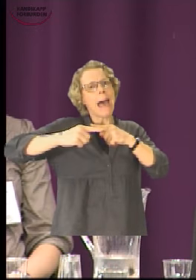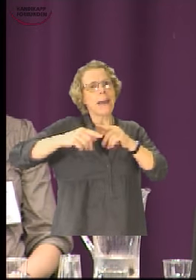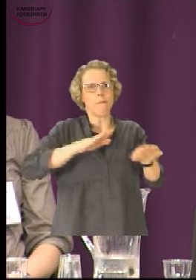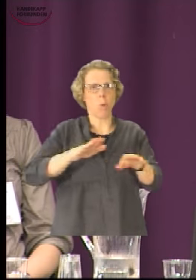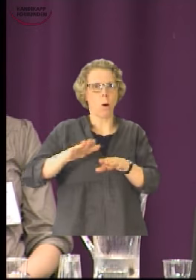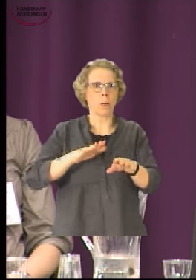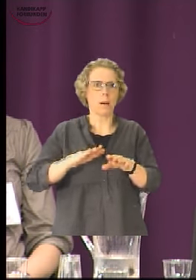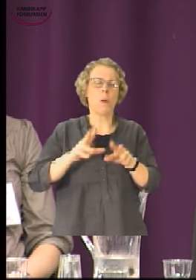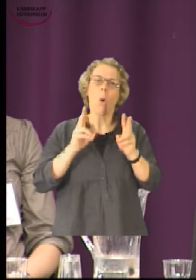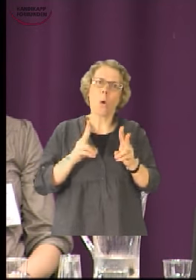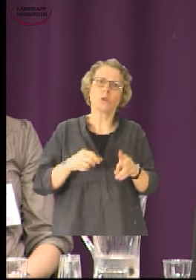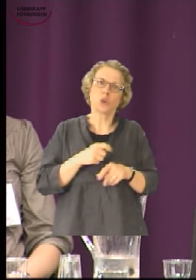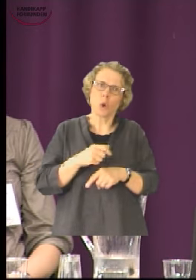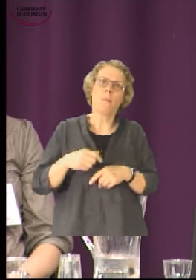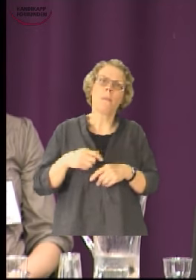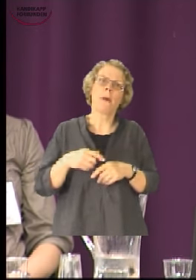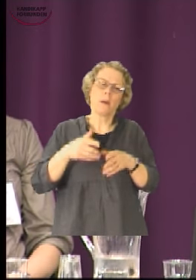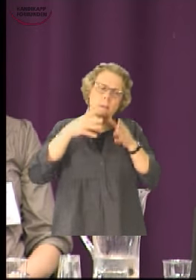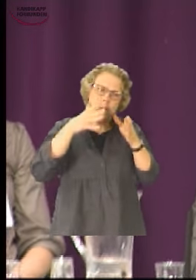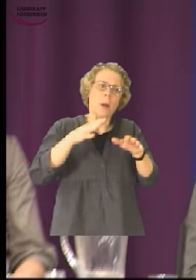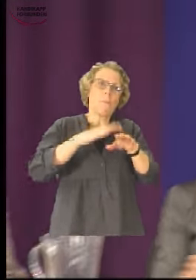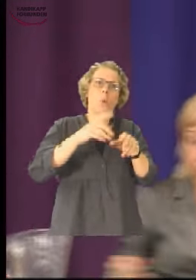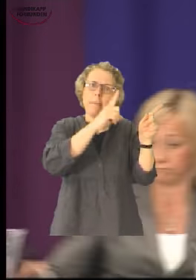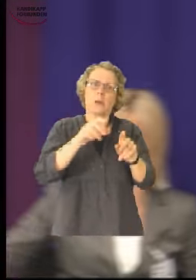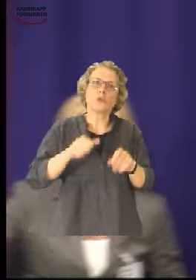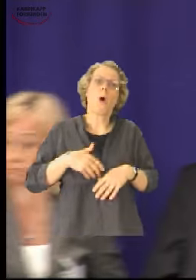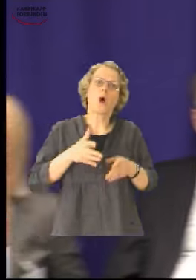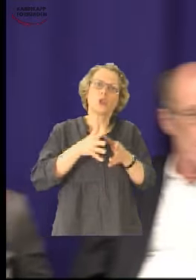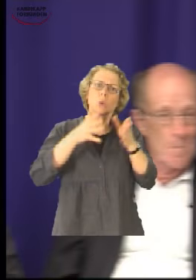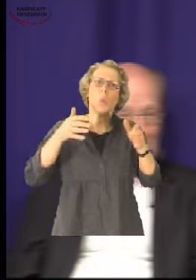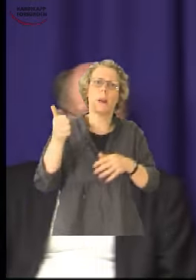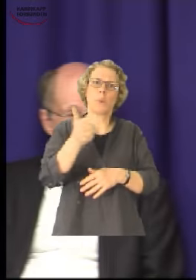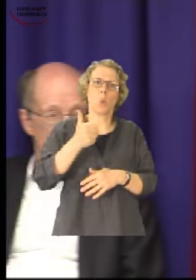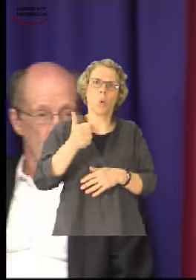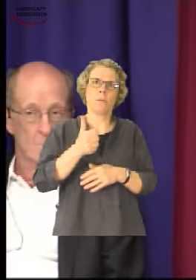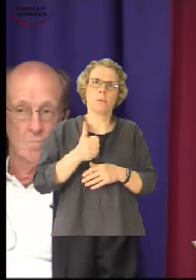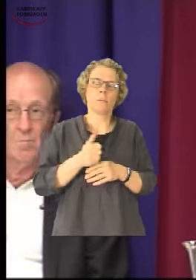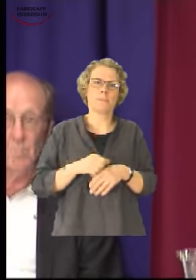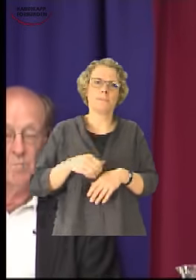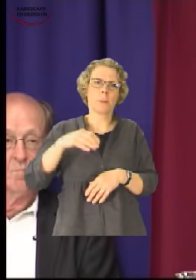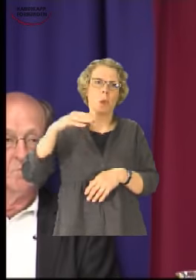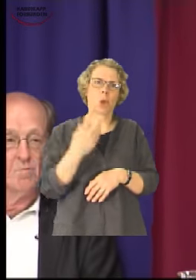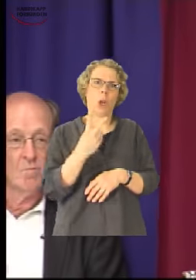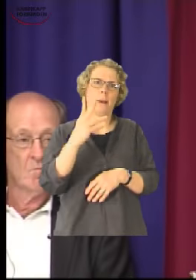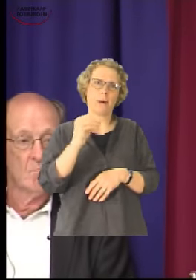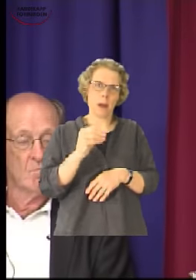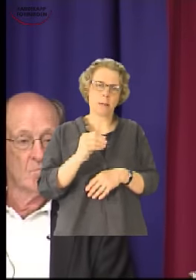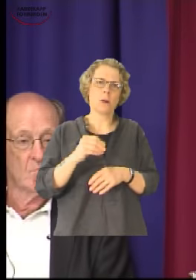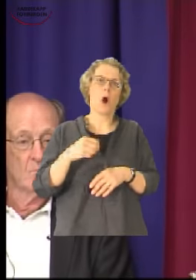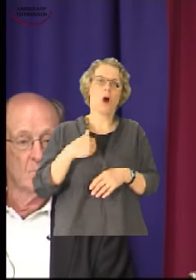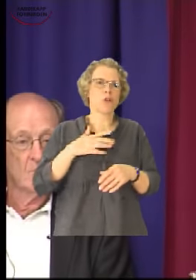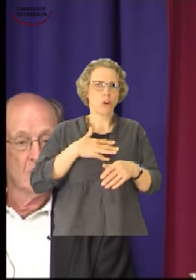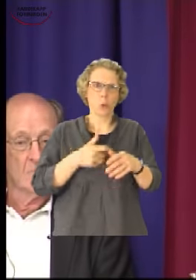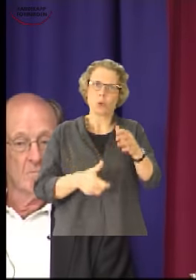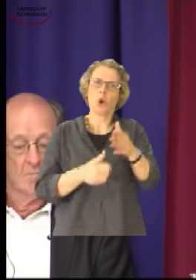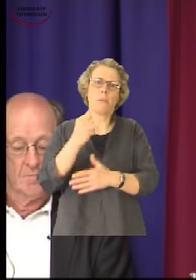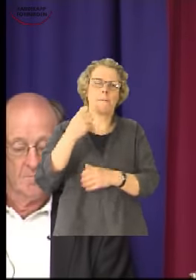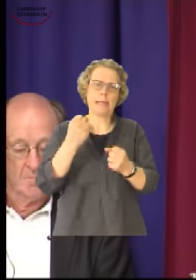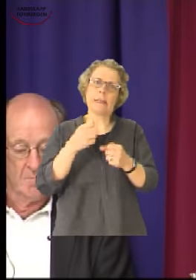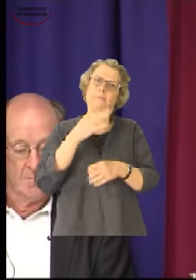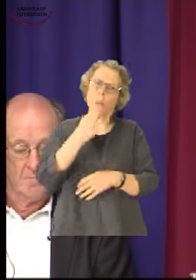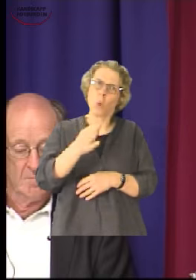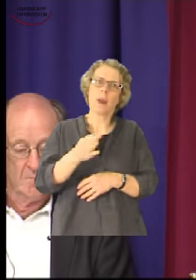har de största behoven. Ulva? Om jag fortsätter, jag tycker du tar upp en väldigt viktig fråga också. Det här att mycket